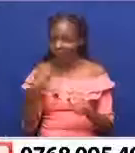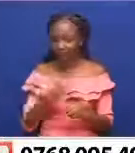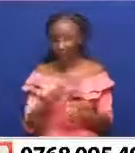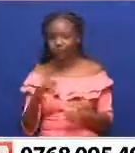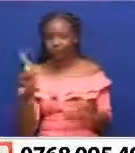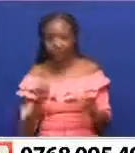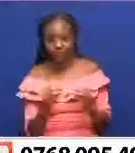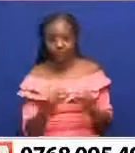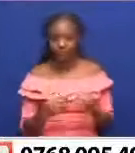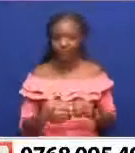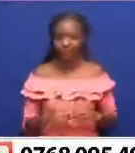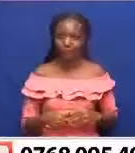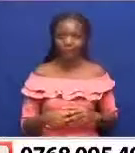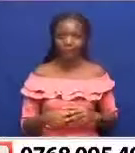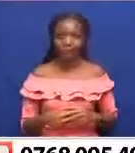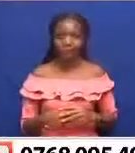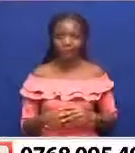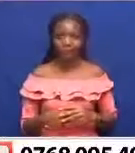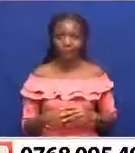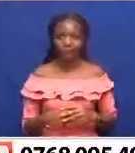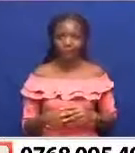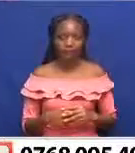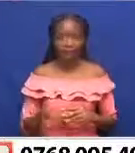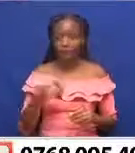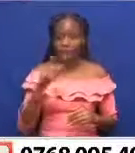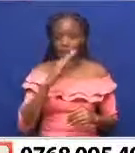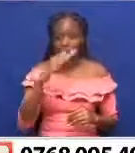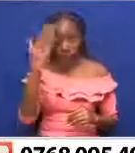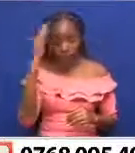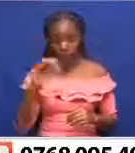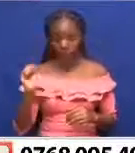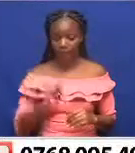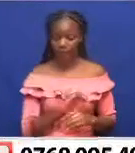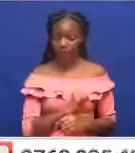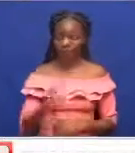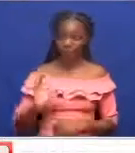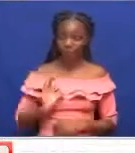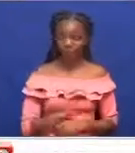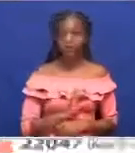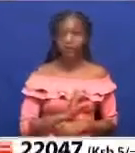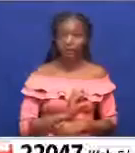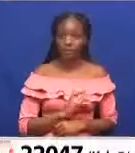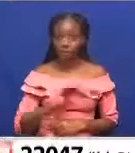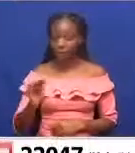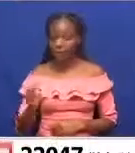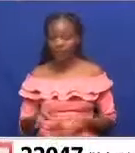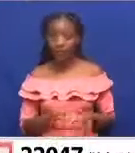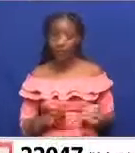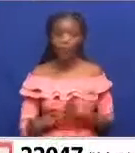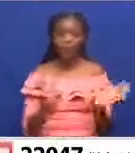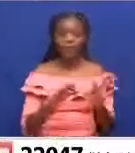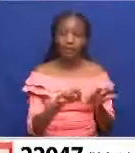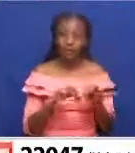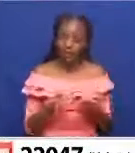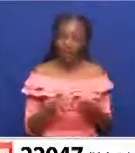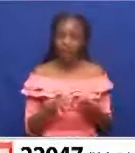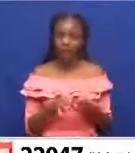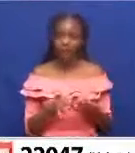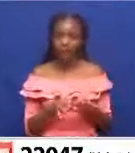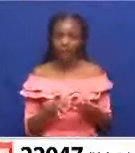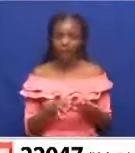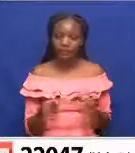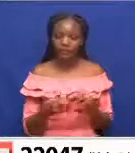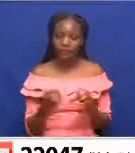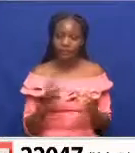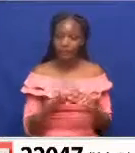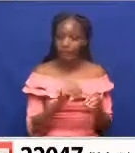vikao hivyo. Note that the Senate Committee on the County Public Accounts and Investment